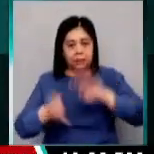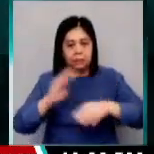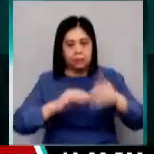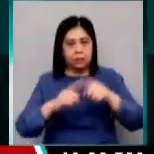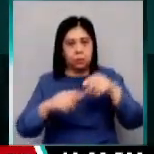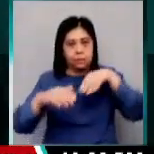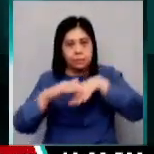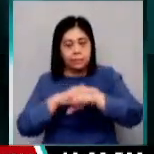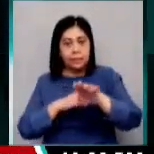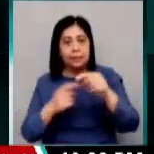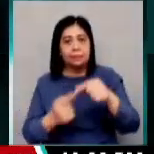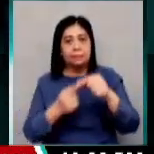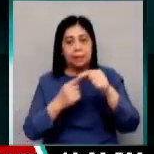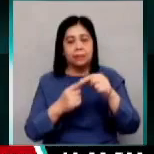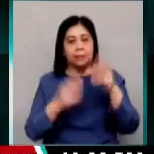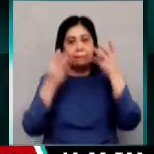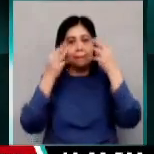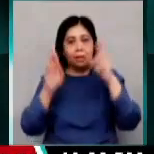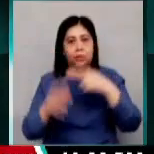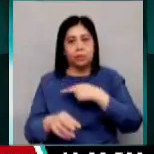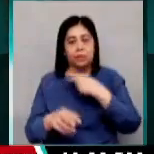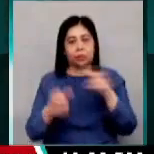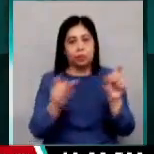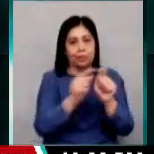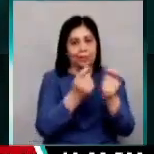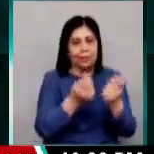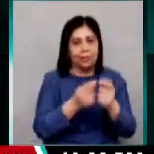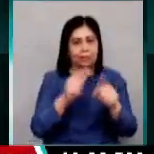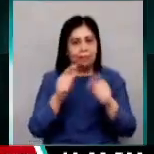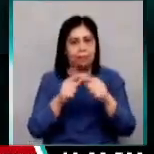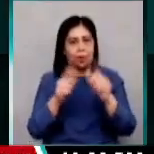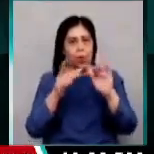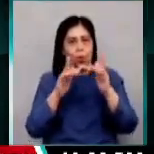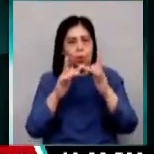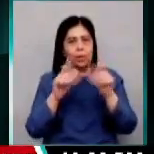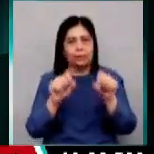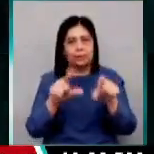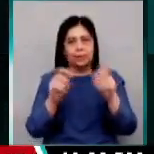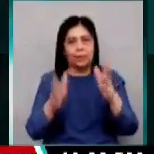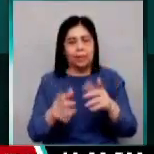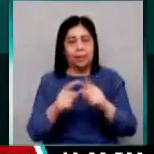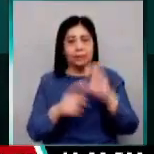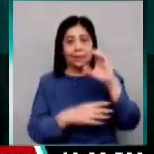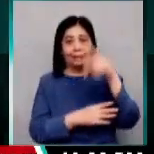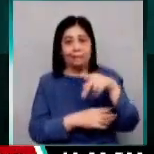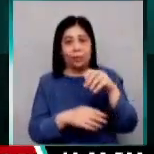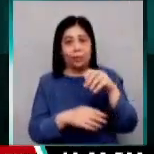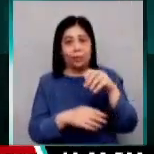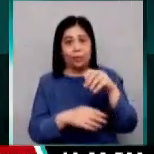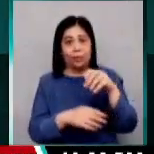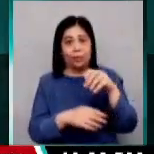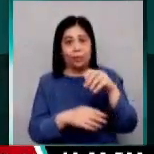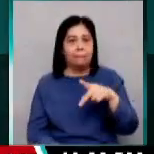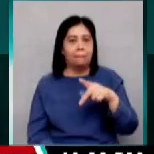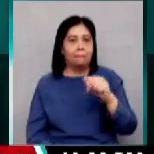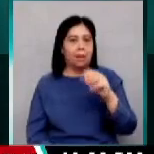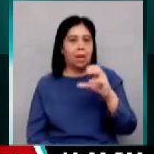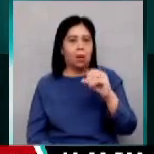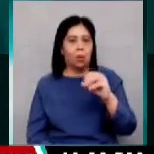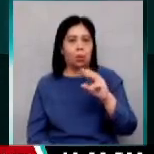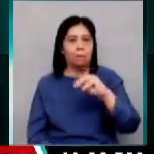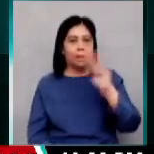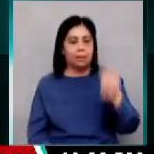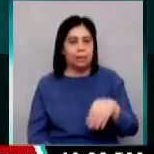Mayor's Reaction Team ang warehouse ng isang kumpanyang online seller ng mga cellphone sa Paco, Maynila. Umaksyon ang mga otoridad